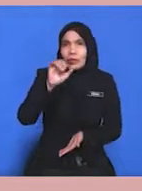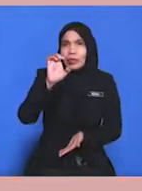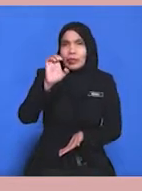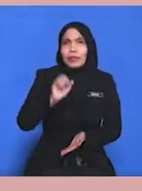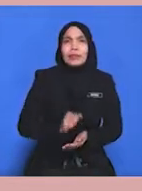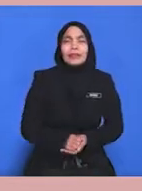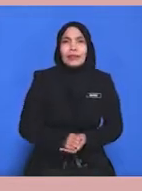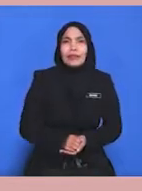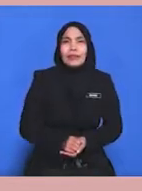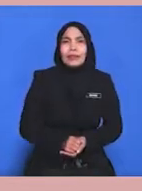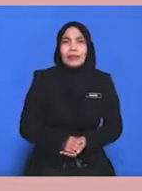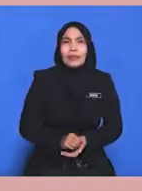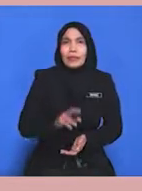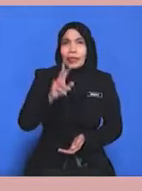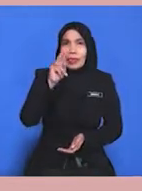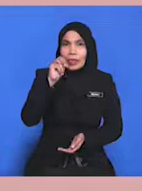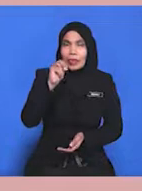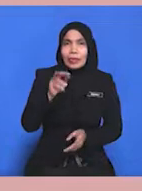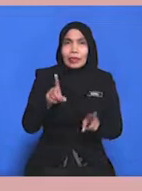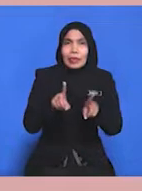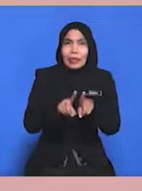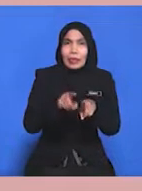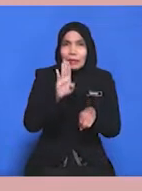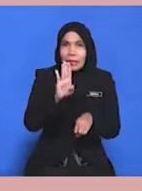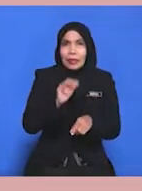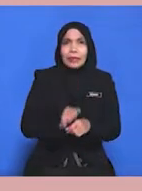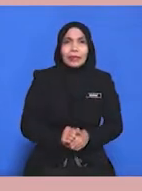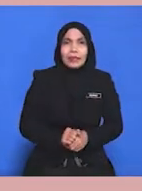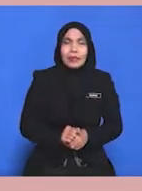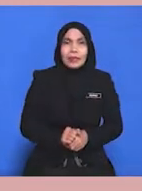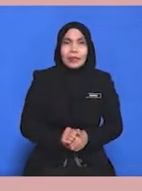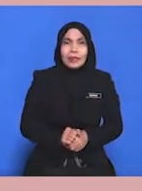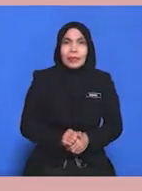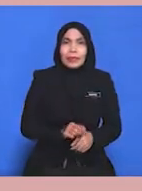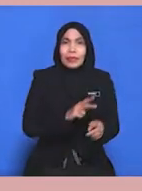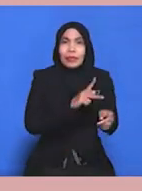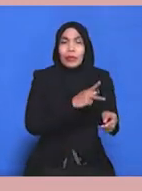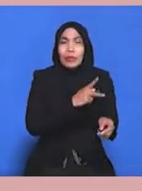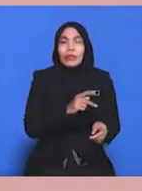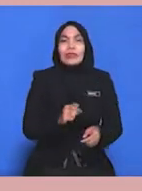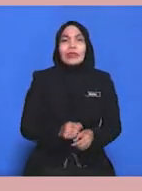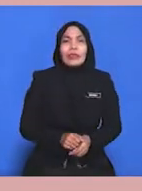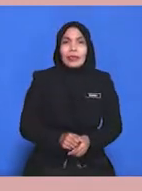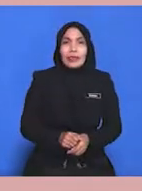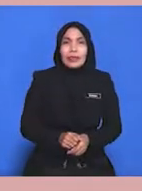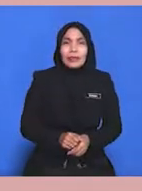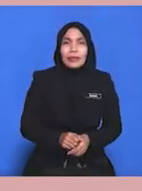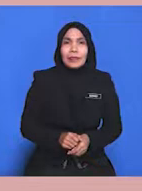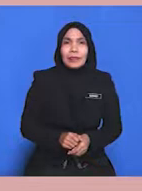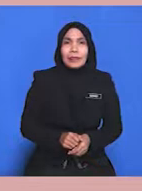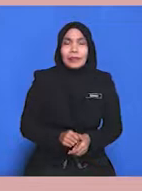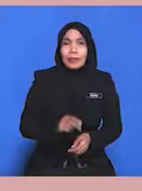N bersamaan dengan 4. Kuasa dua tertinggi bagi N bersamaan 4 ialah 4,